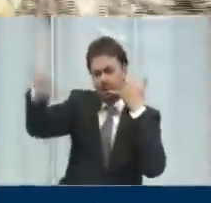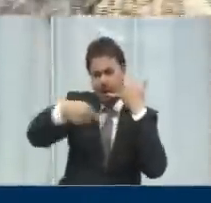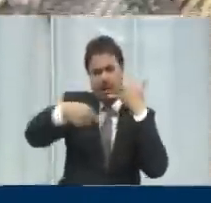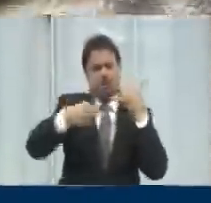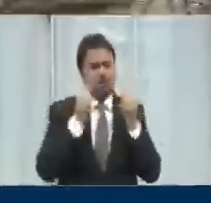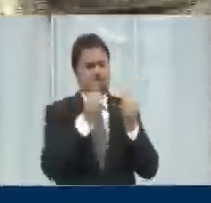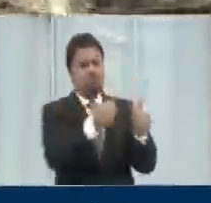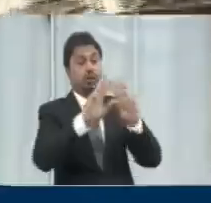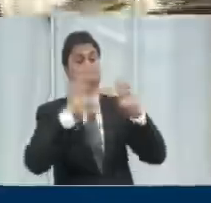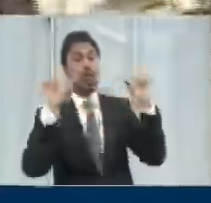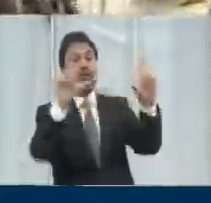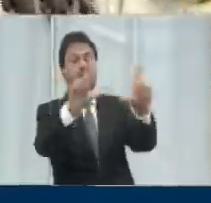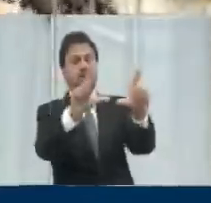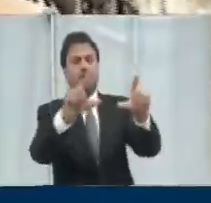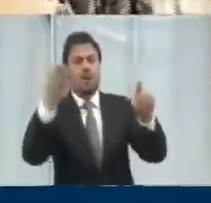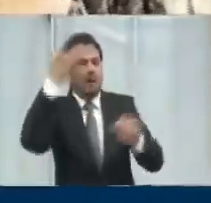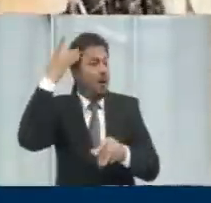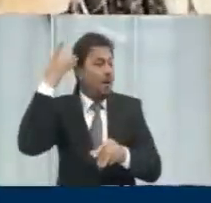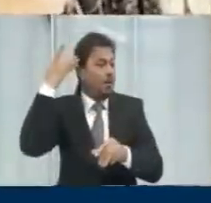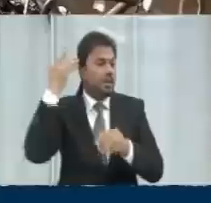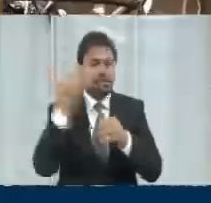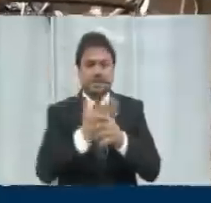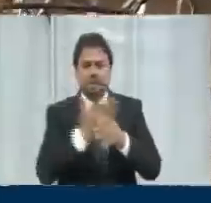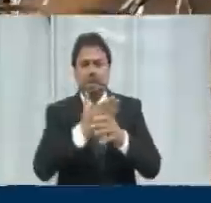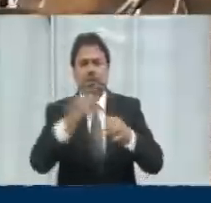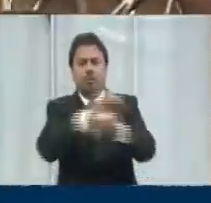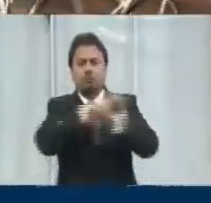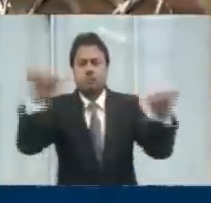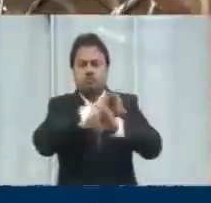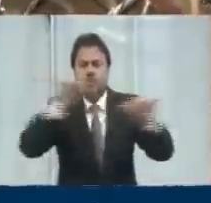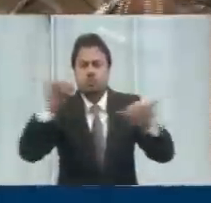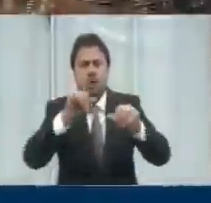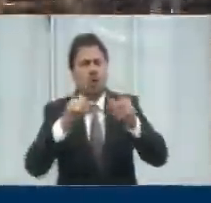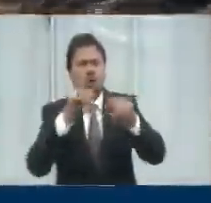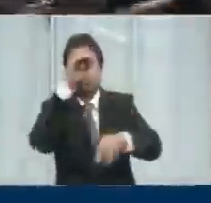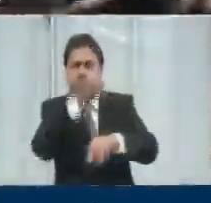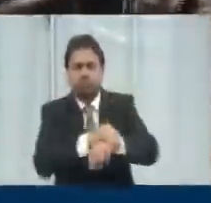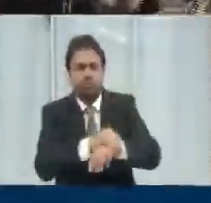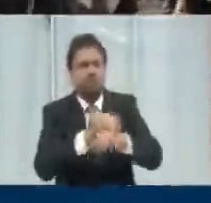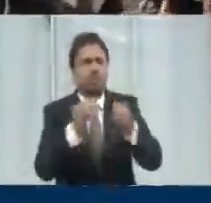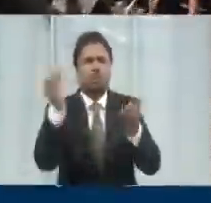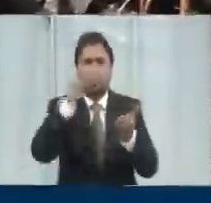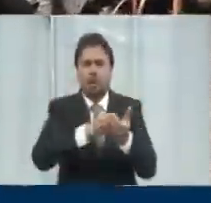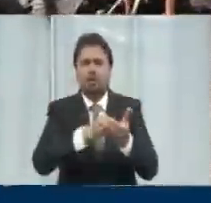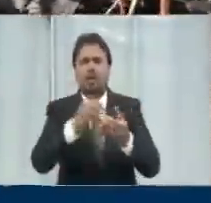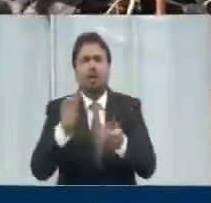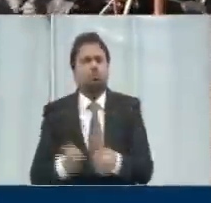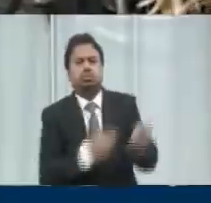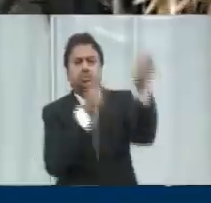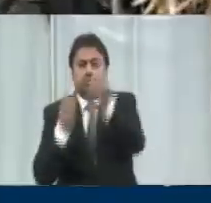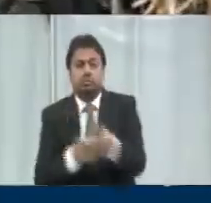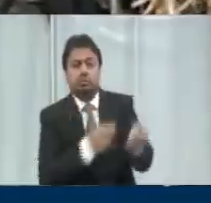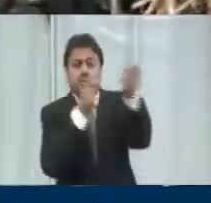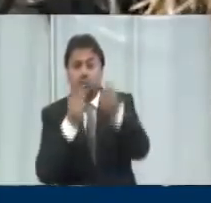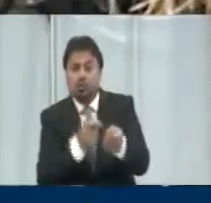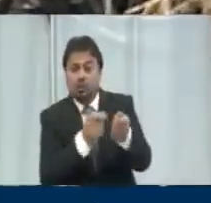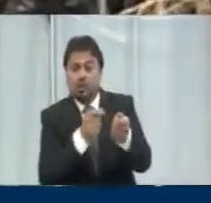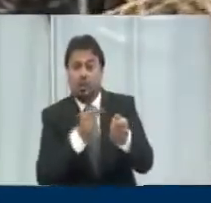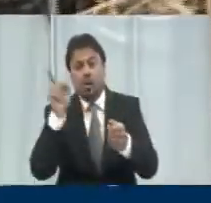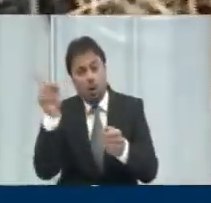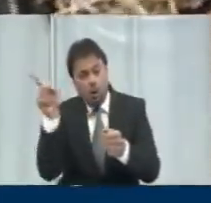لجان خبراء لمكافحة المتفجرات، أيضا فرق من الدفاع المدني حضروا